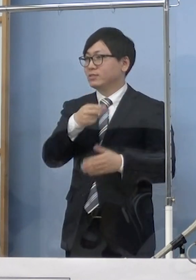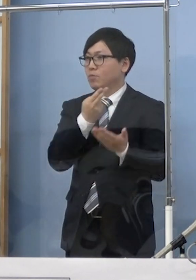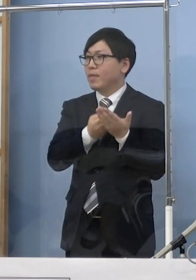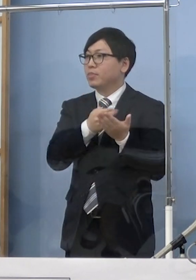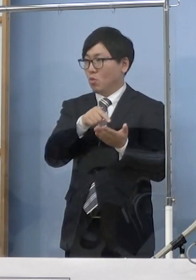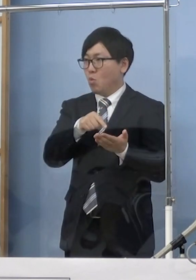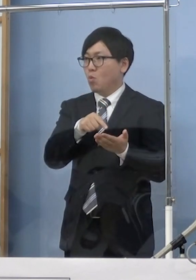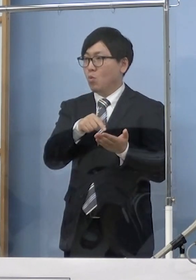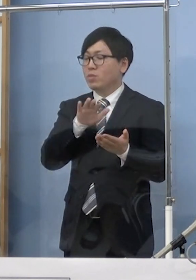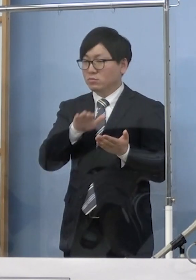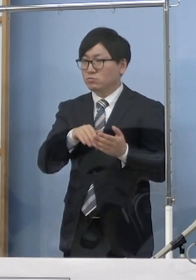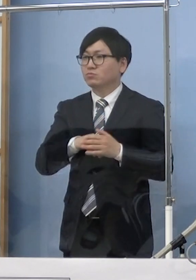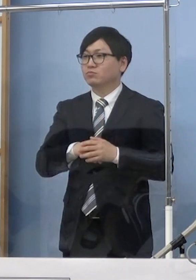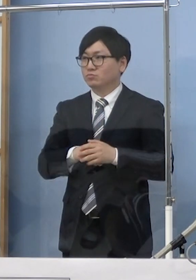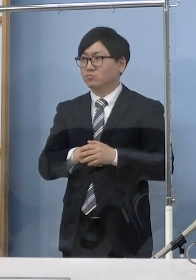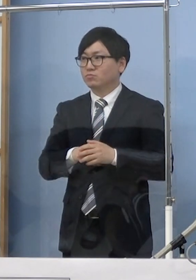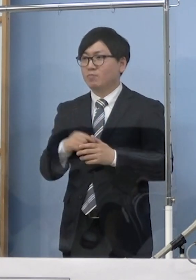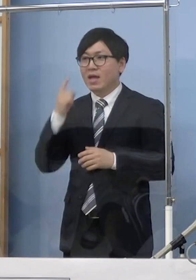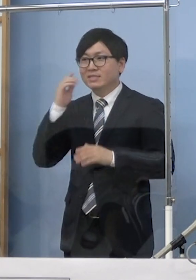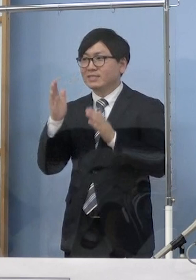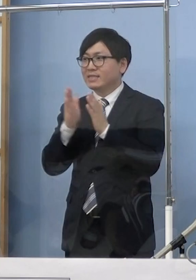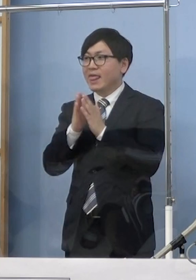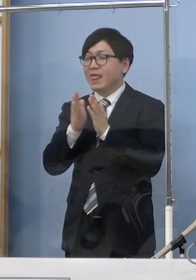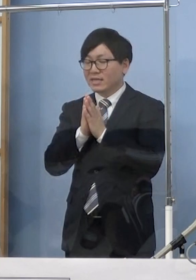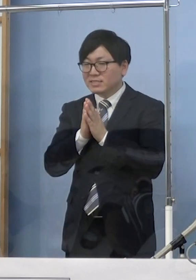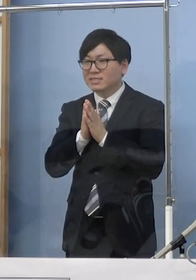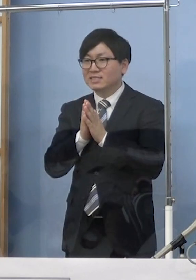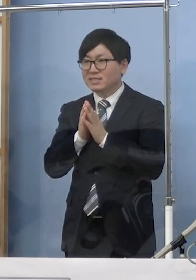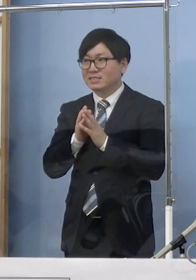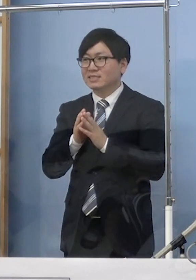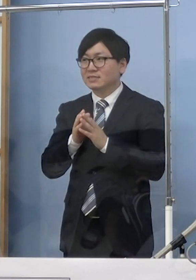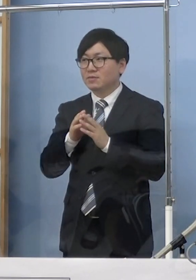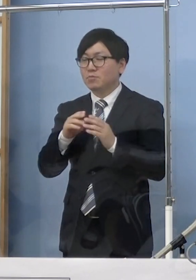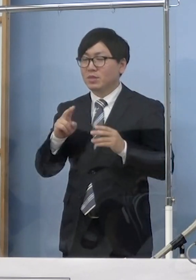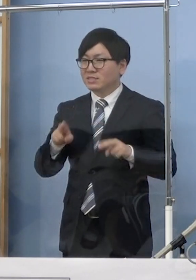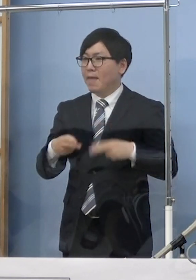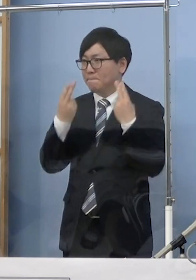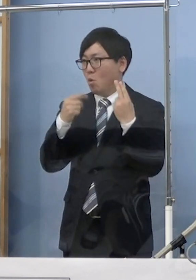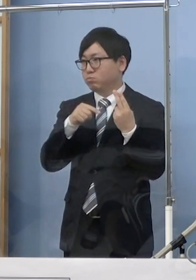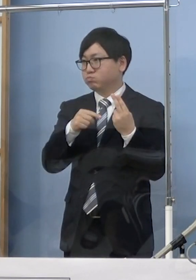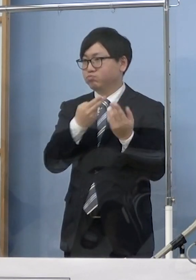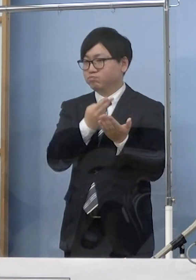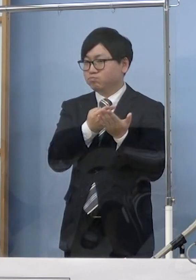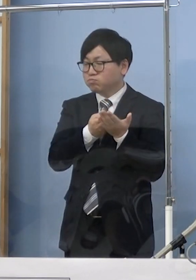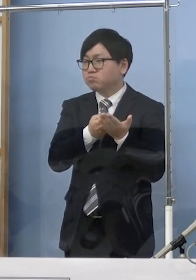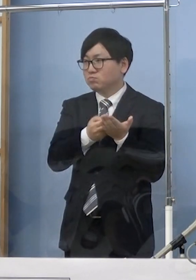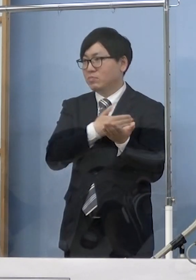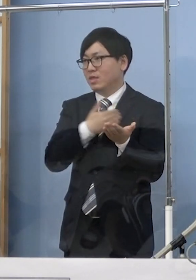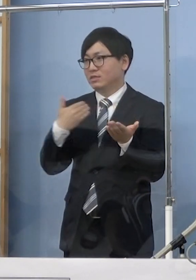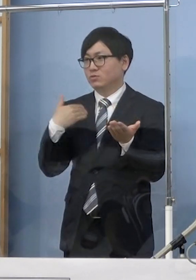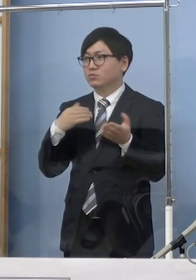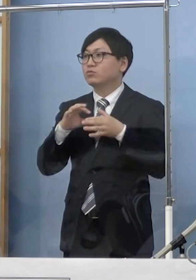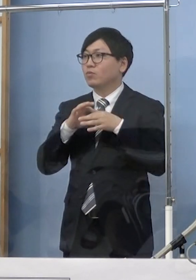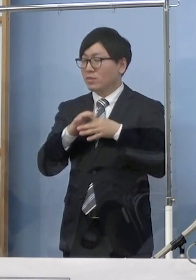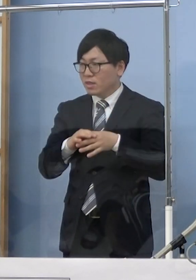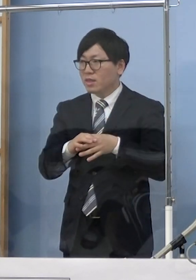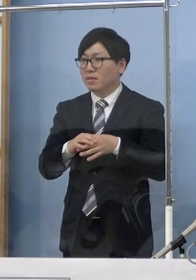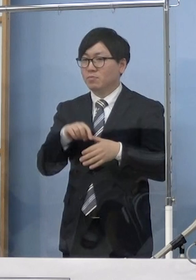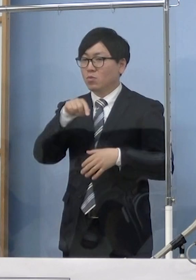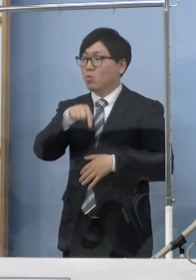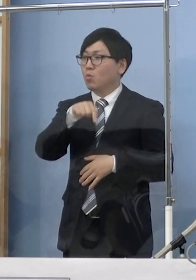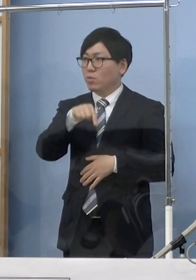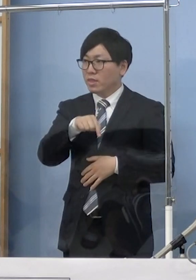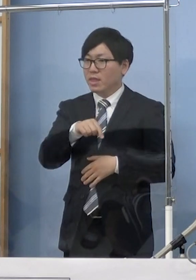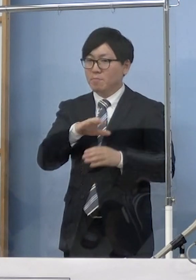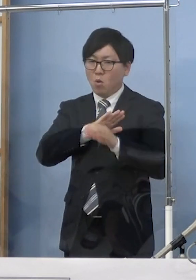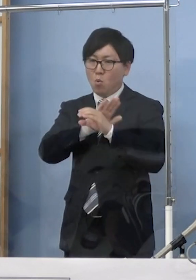の方、まあ、ここは何といってもそのスペシャリストの皆さん方がおられますので、そこにレッドゾーンをお作りをいただいて対応